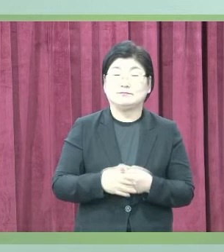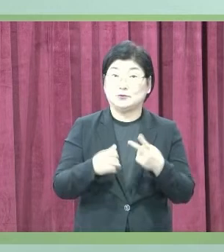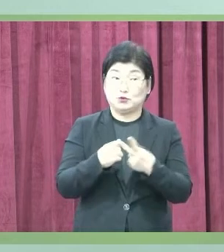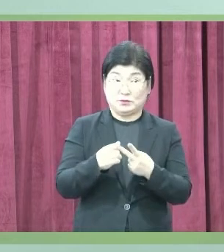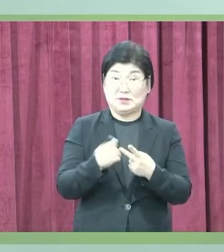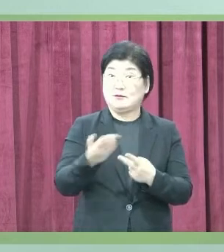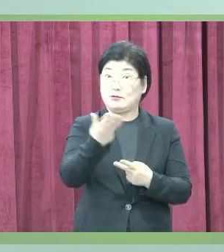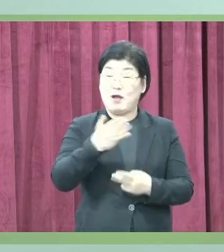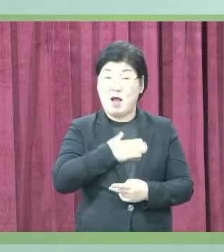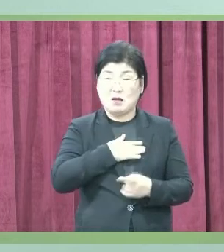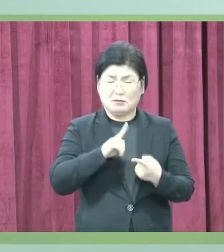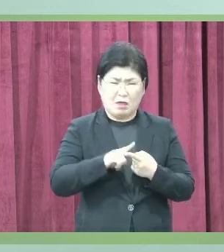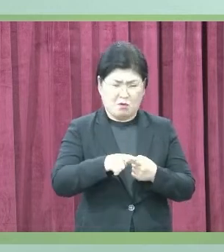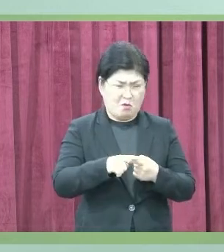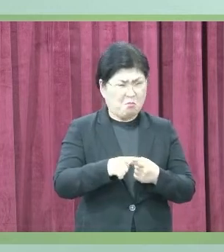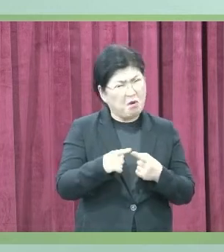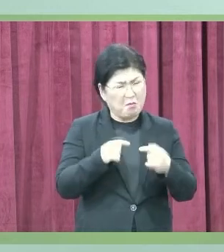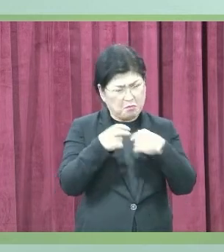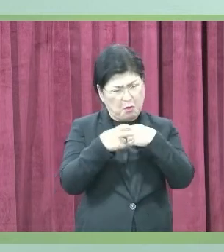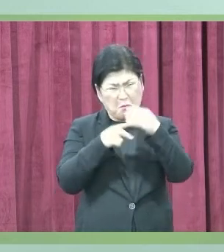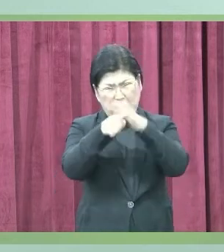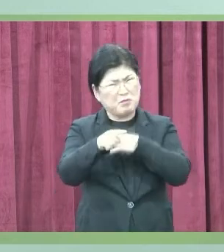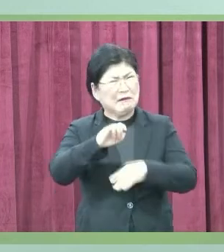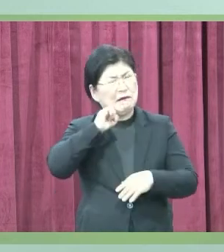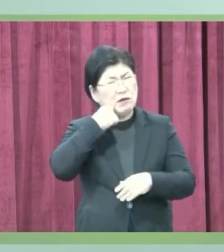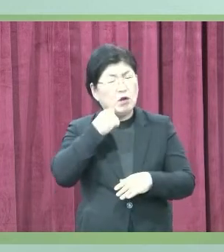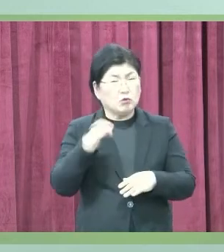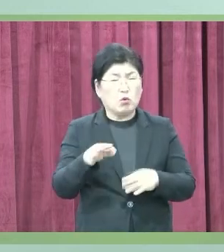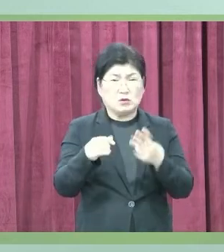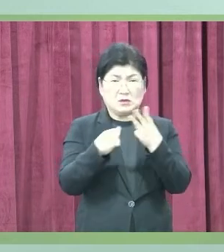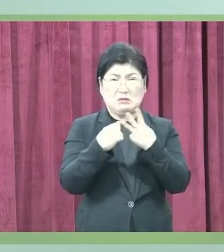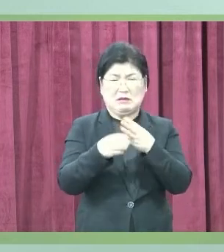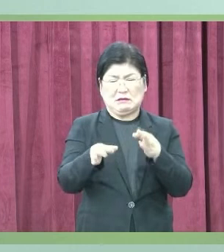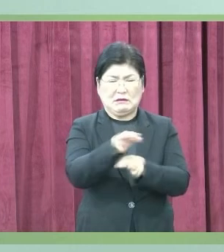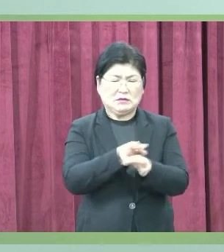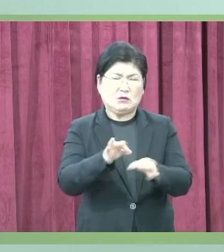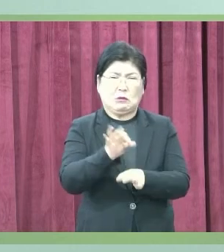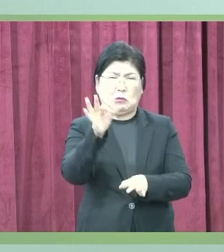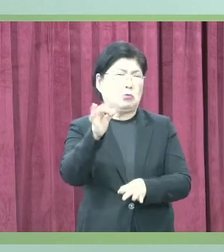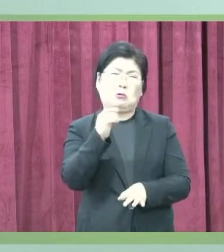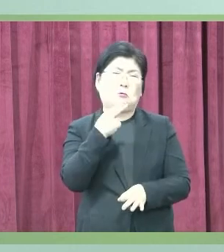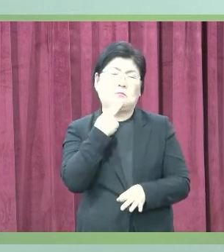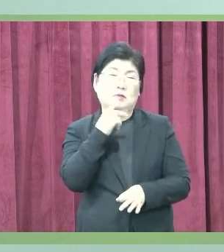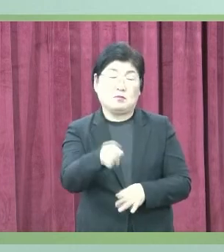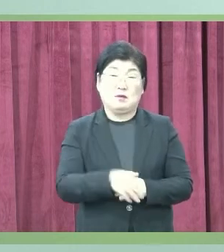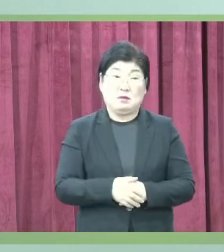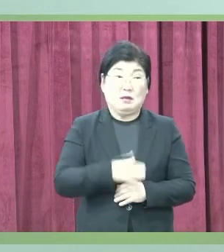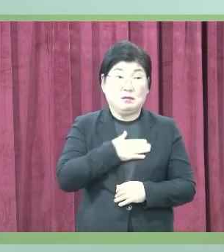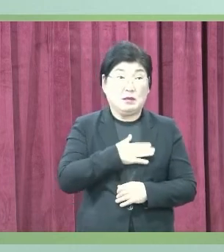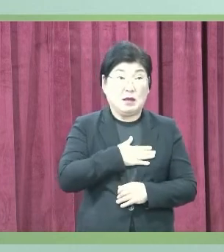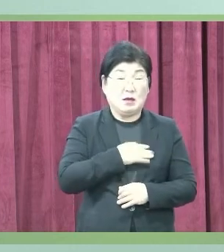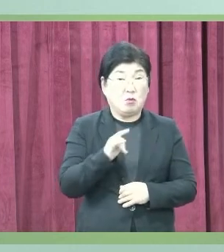아시는 것처럼 이동의 불편함을 호소를 했고요. 세 번째는 경제적 이유라고 얘기를 했습니다. 제가 특히 주목해서 본